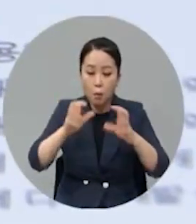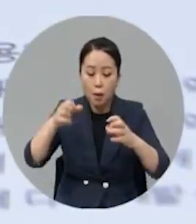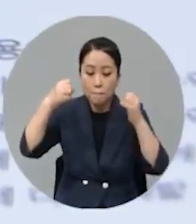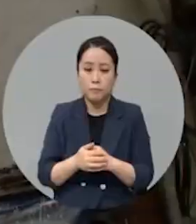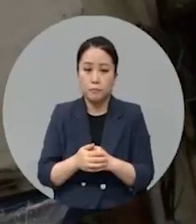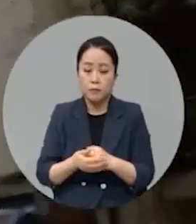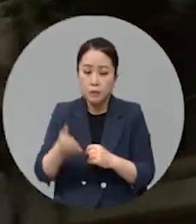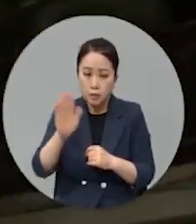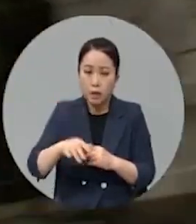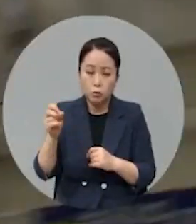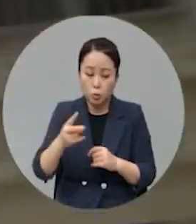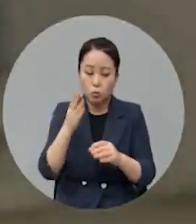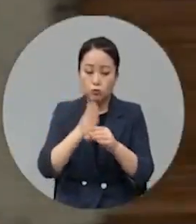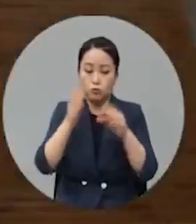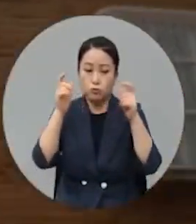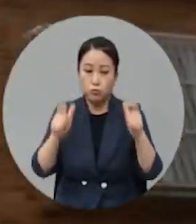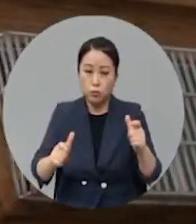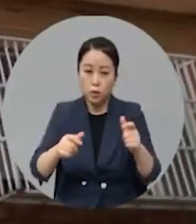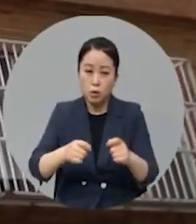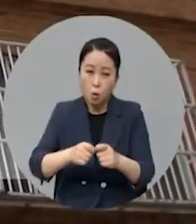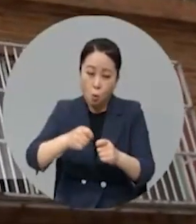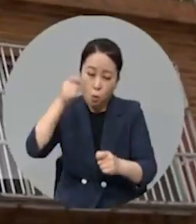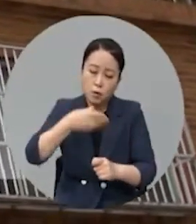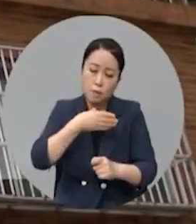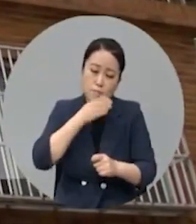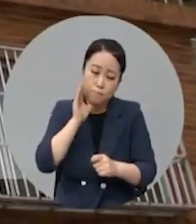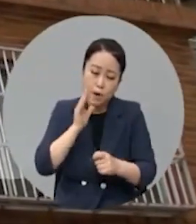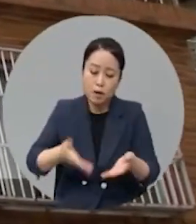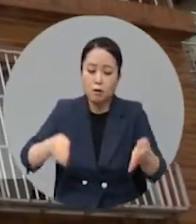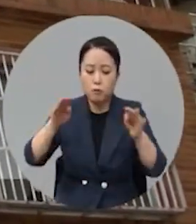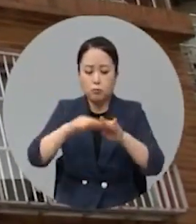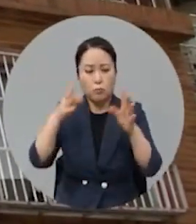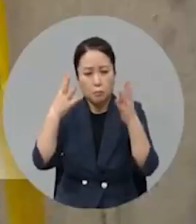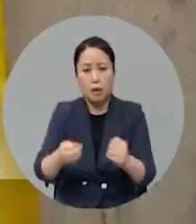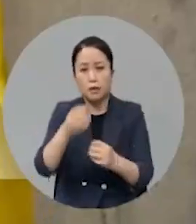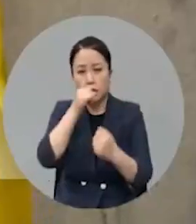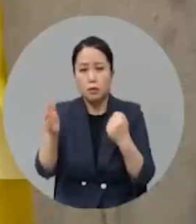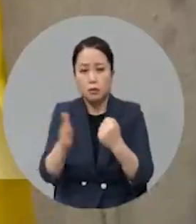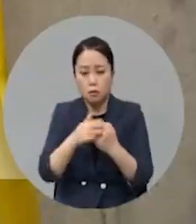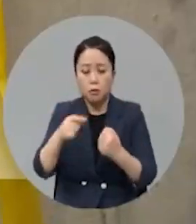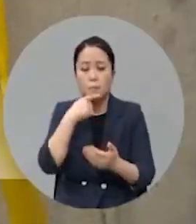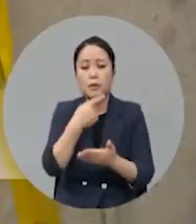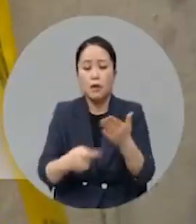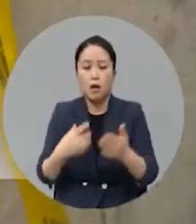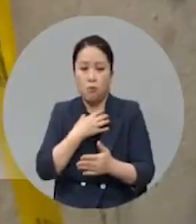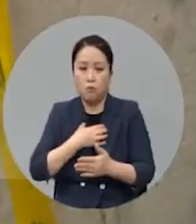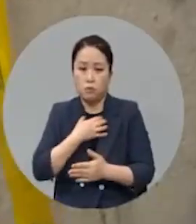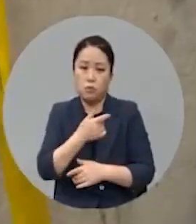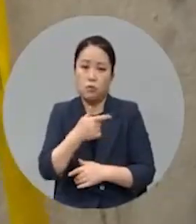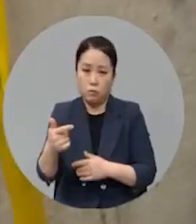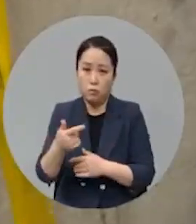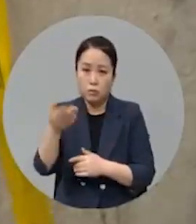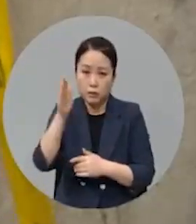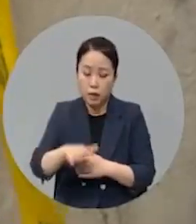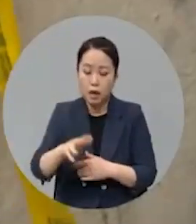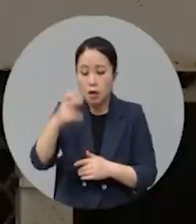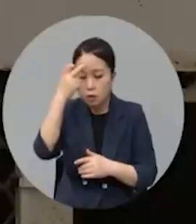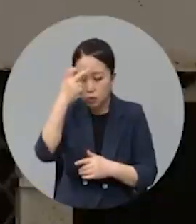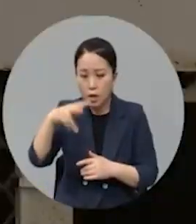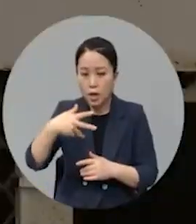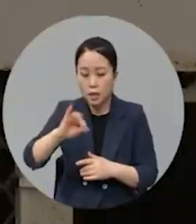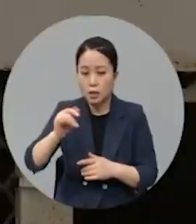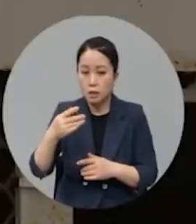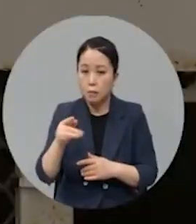않았습니다. 중구에는 노후된 건축물도 많아 강풍 피해가 우려되는 상황이었습니다. 이에 대해 최진봉